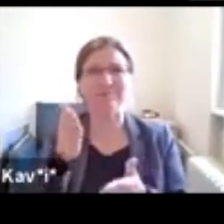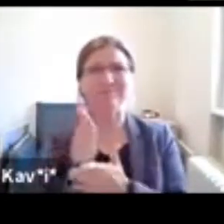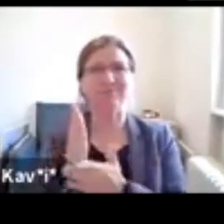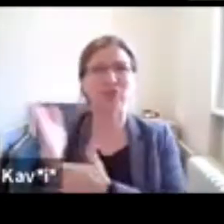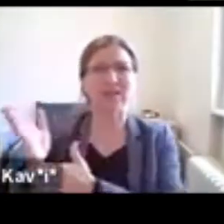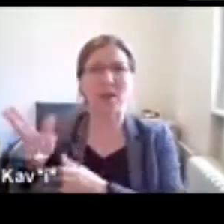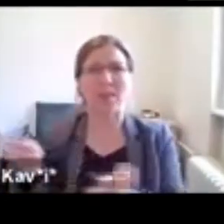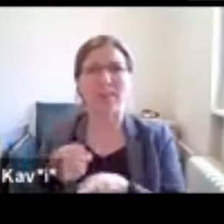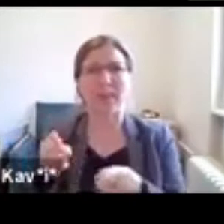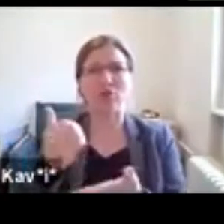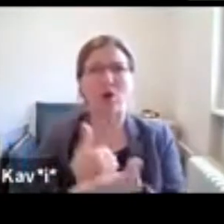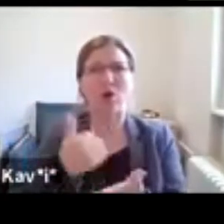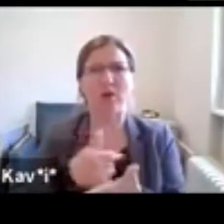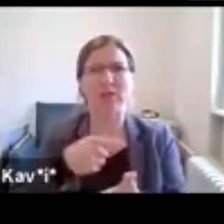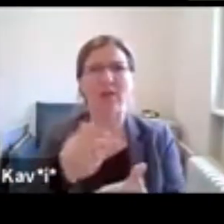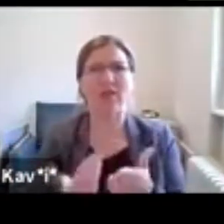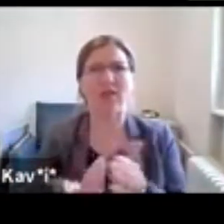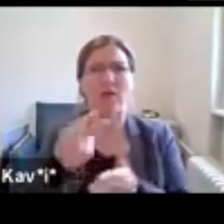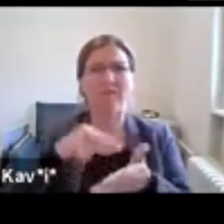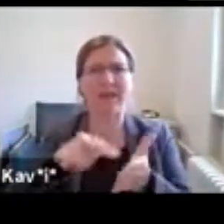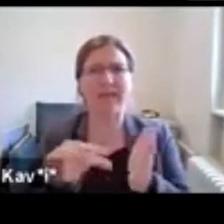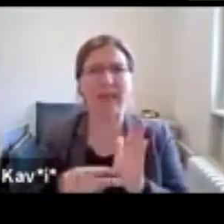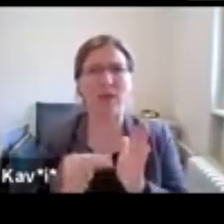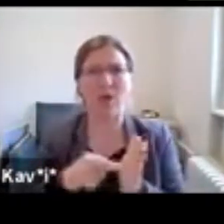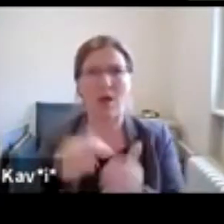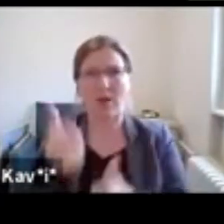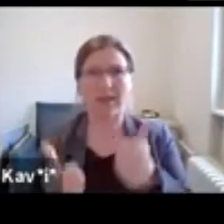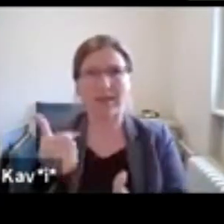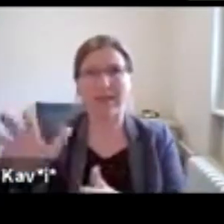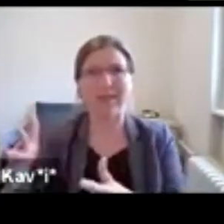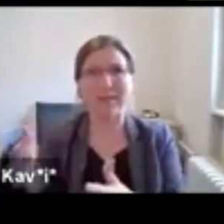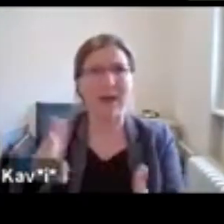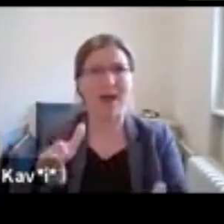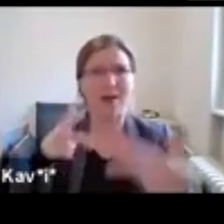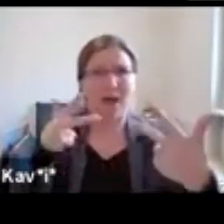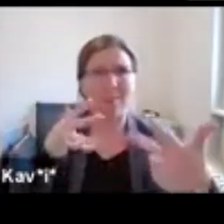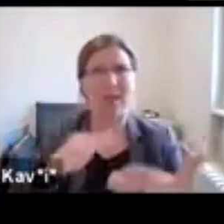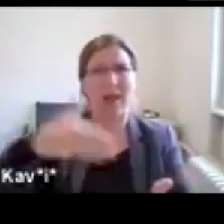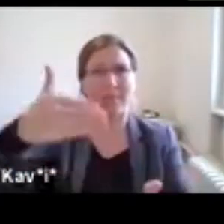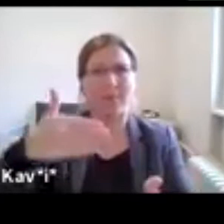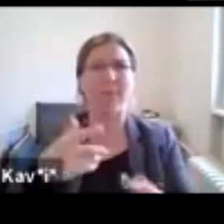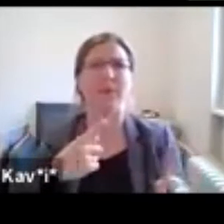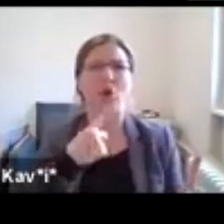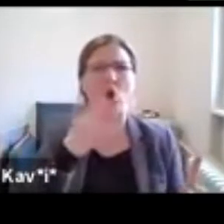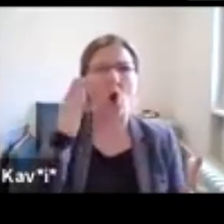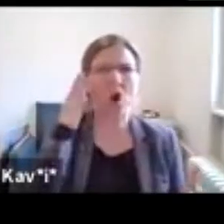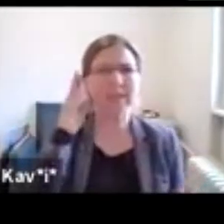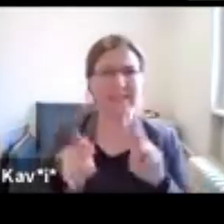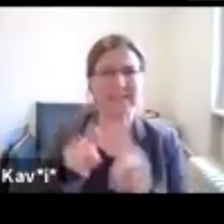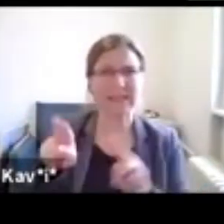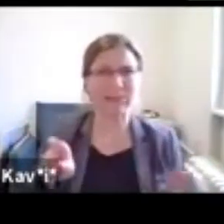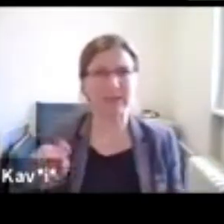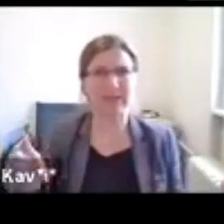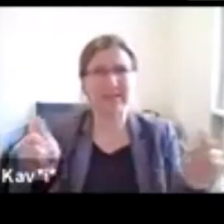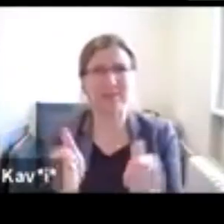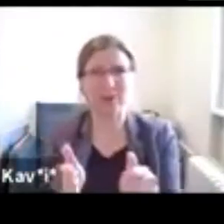novim tehnologijama ili ih i nemaju kod kuće. Također skrbnici koji su uz njih isto tako su starije životne dobi